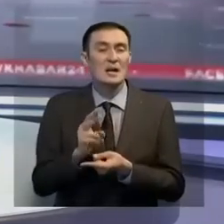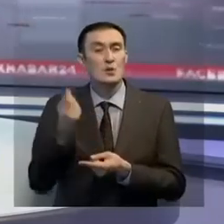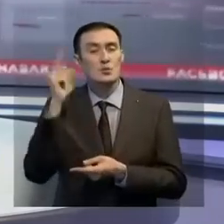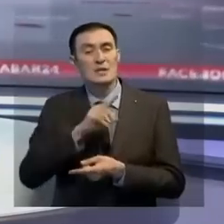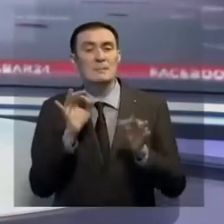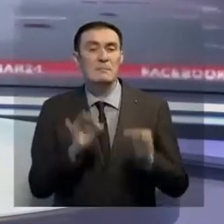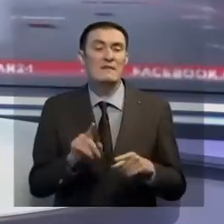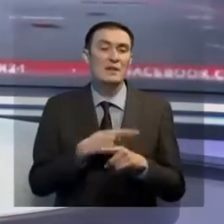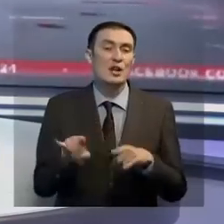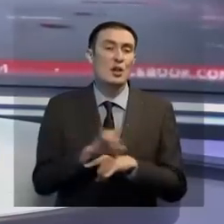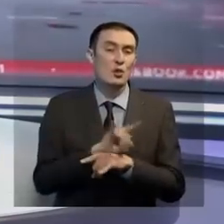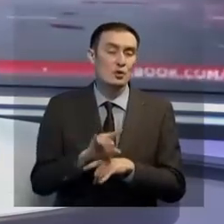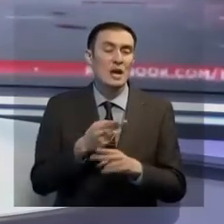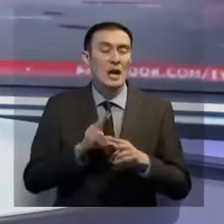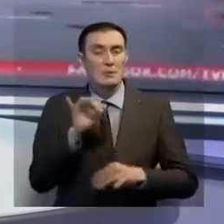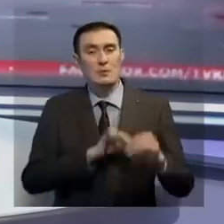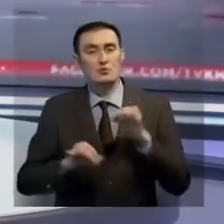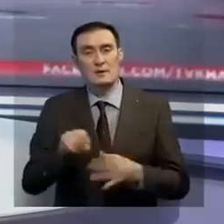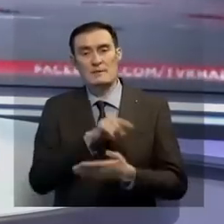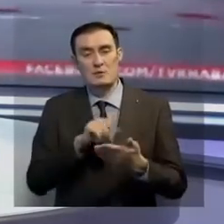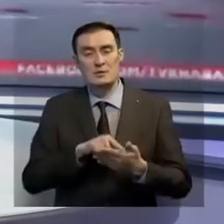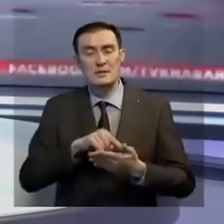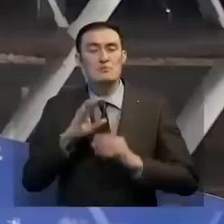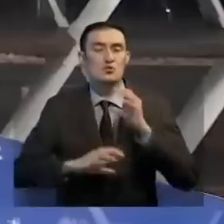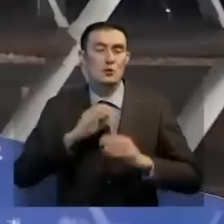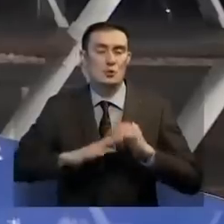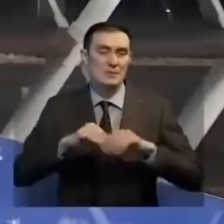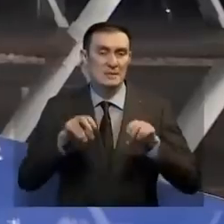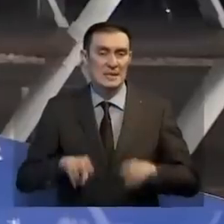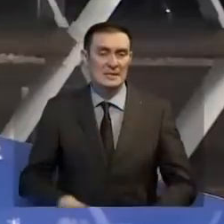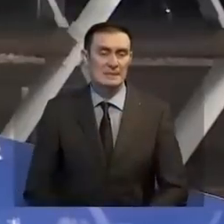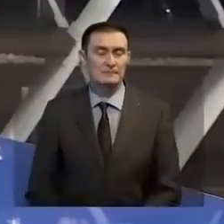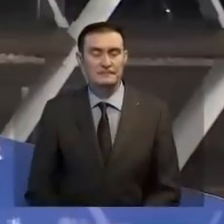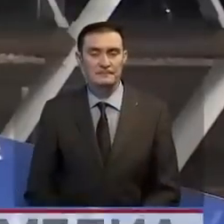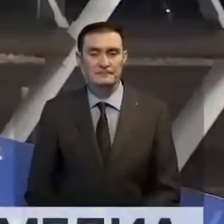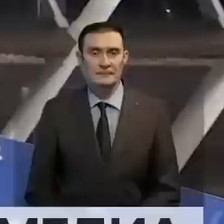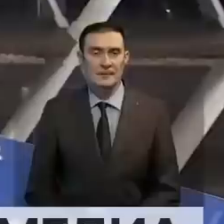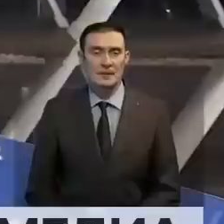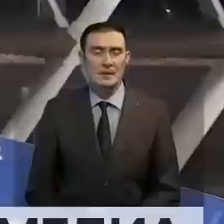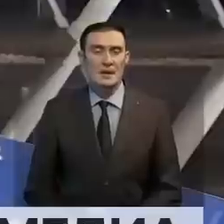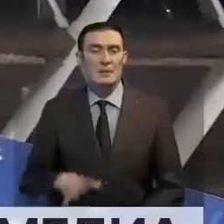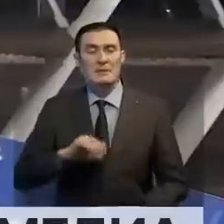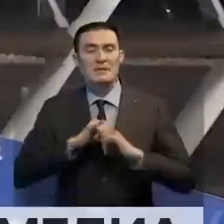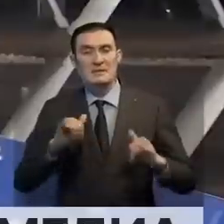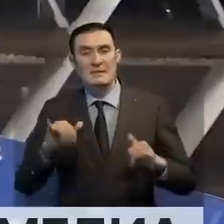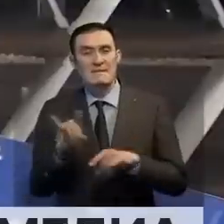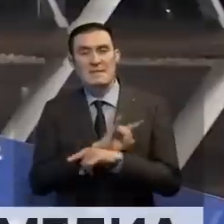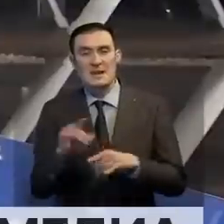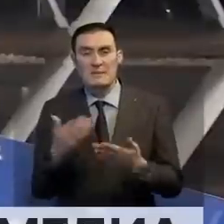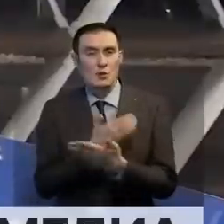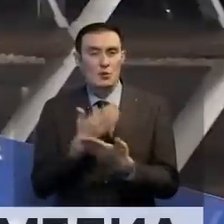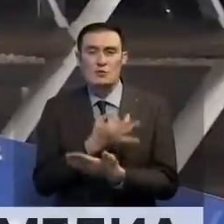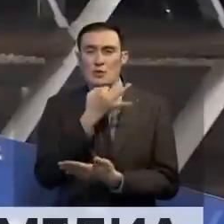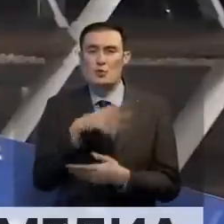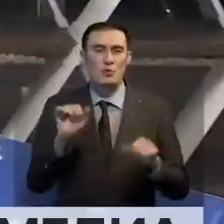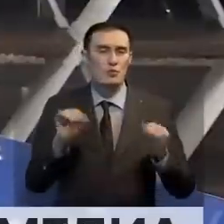правду от лжи, эти вопросы обсуждали сегодня международные эксперты. Стать распространителем фейковой новости сейчас может